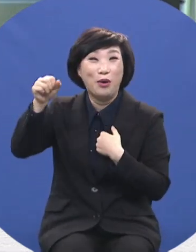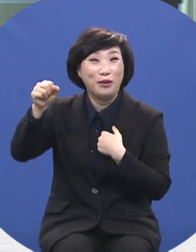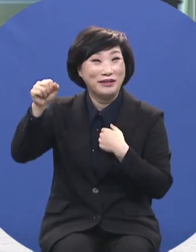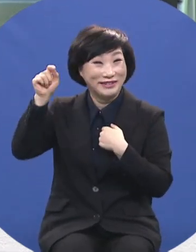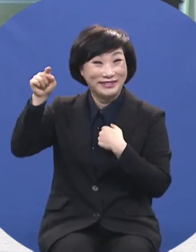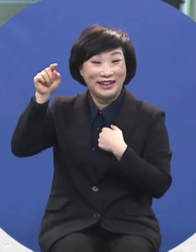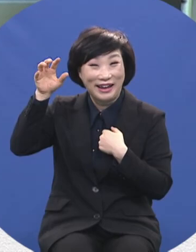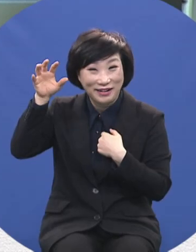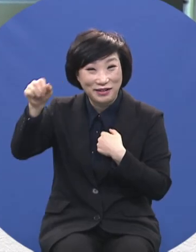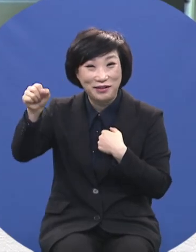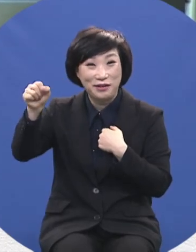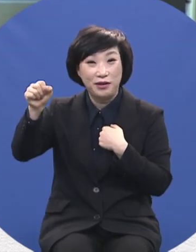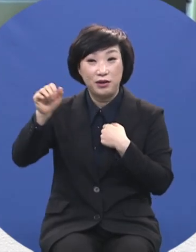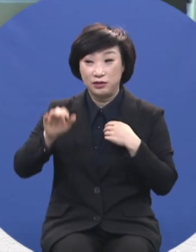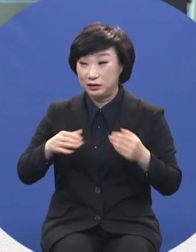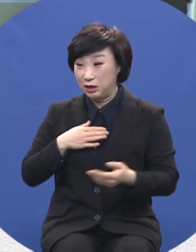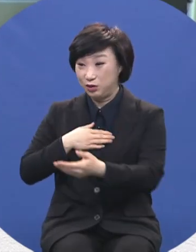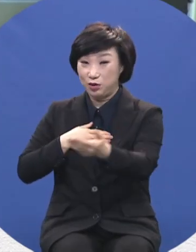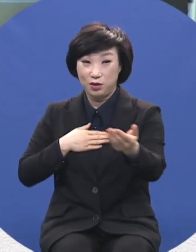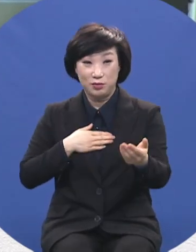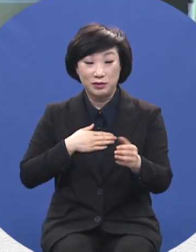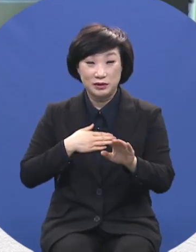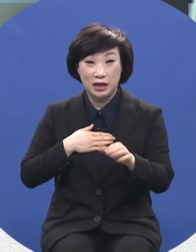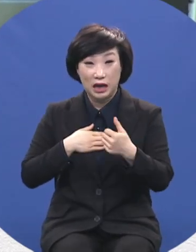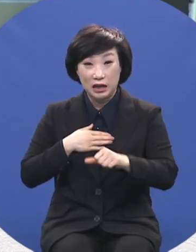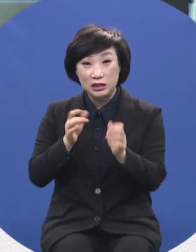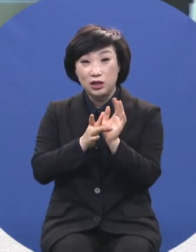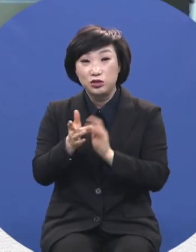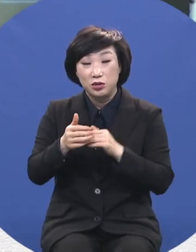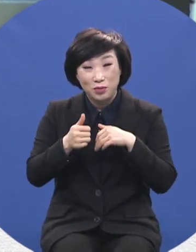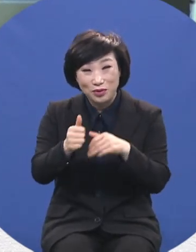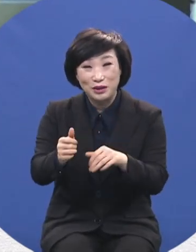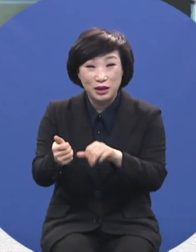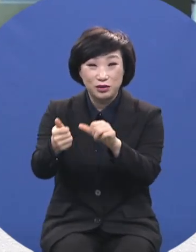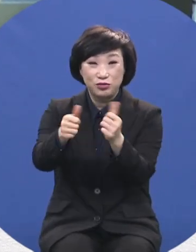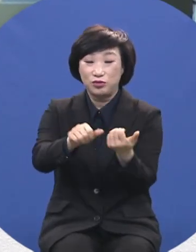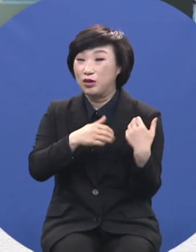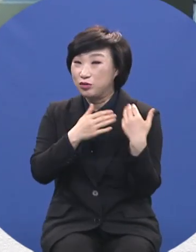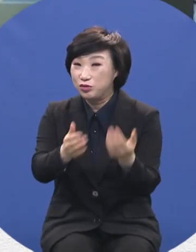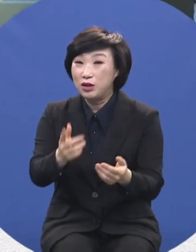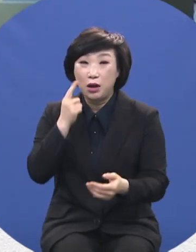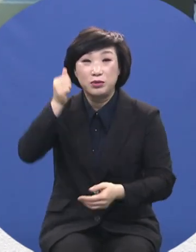몫이. 근데 아들 보내서 죽이신 아버지께